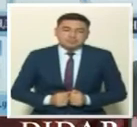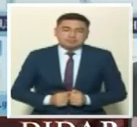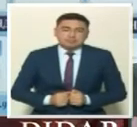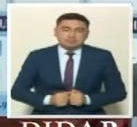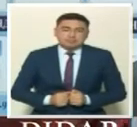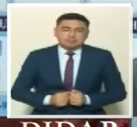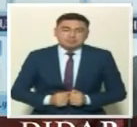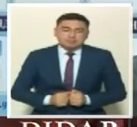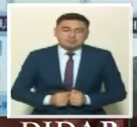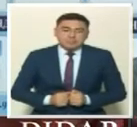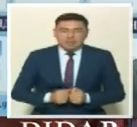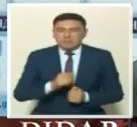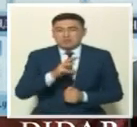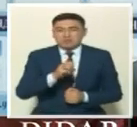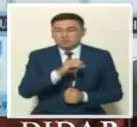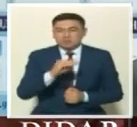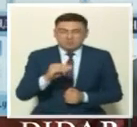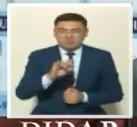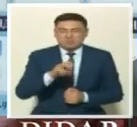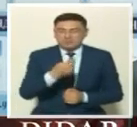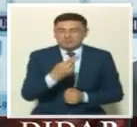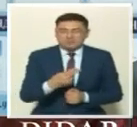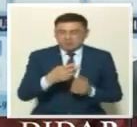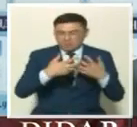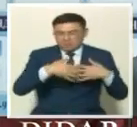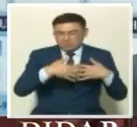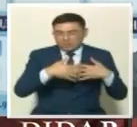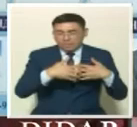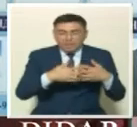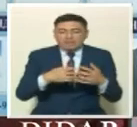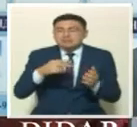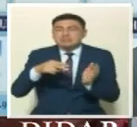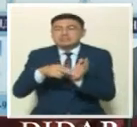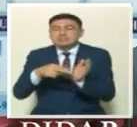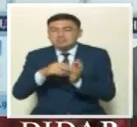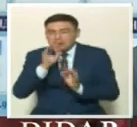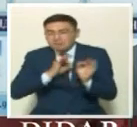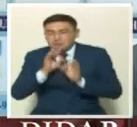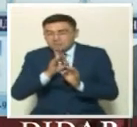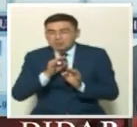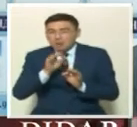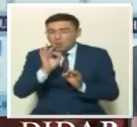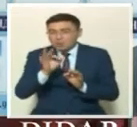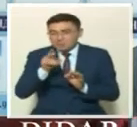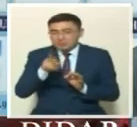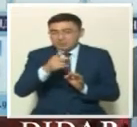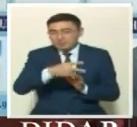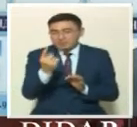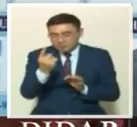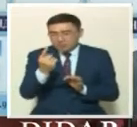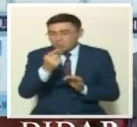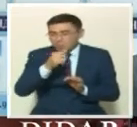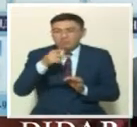Согласно данным Бюро национальной статистики, цены на фармацевтические препараты в октябре 2022 года по сравнению с октябрем выросли